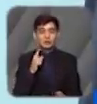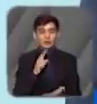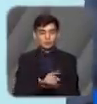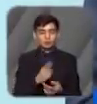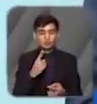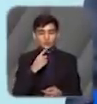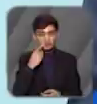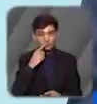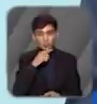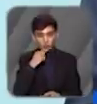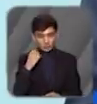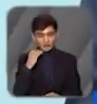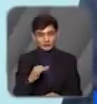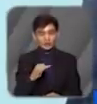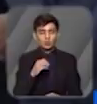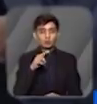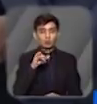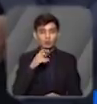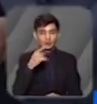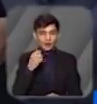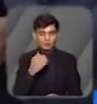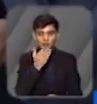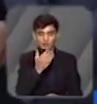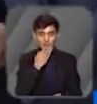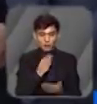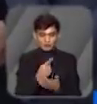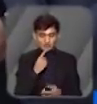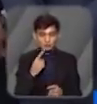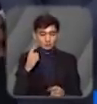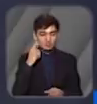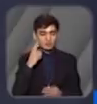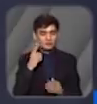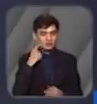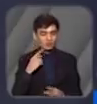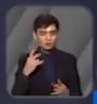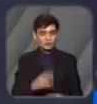язык, естественно, должны знать дунганский язык, ваш родной язык.